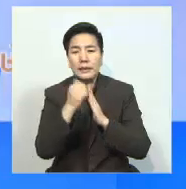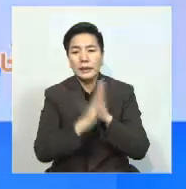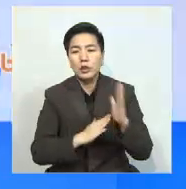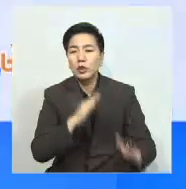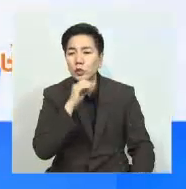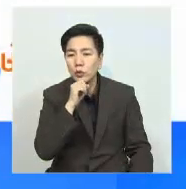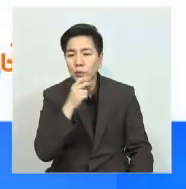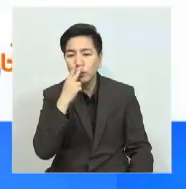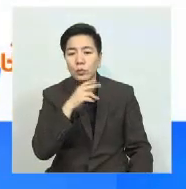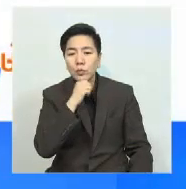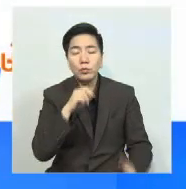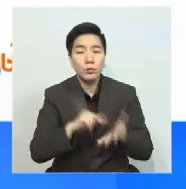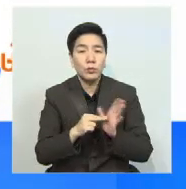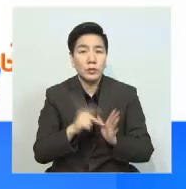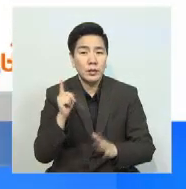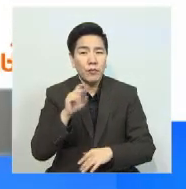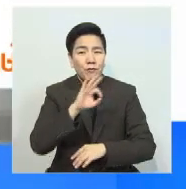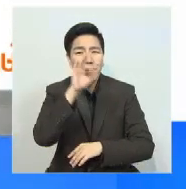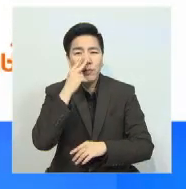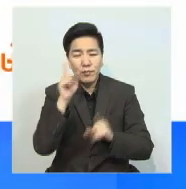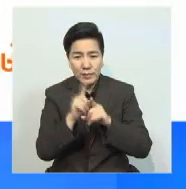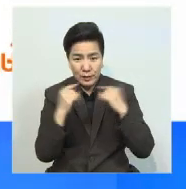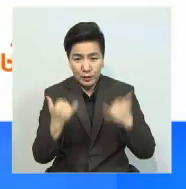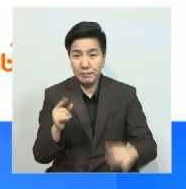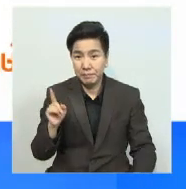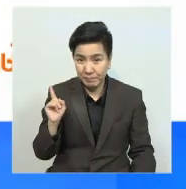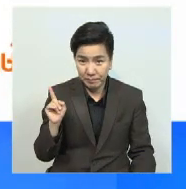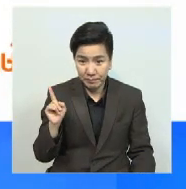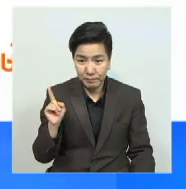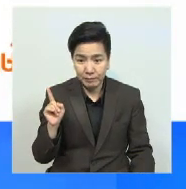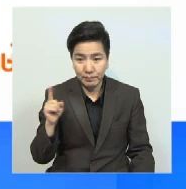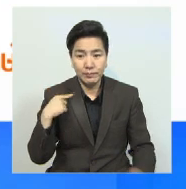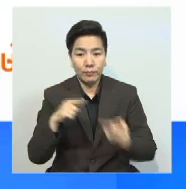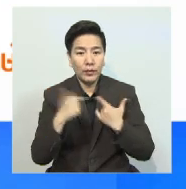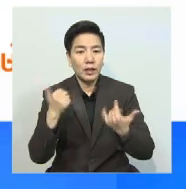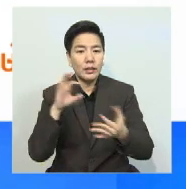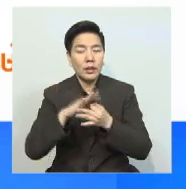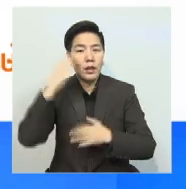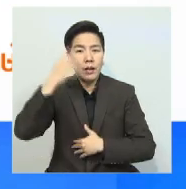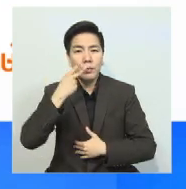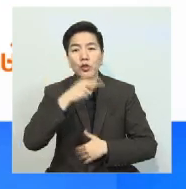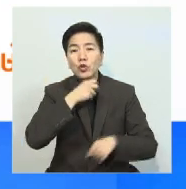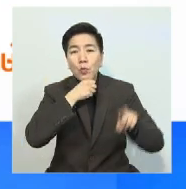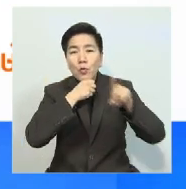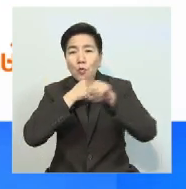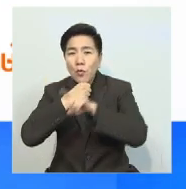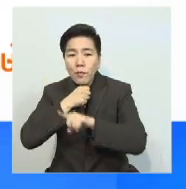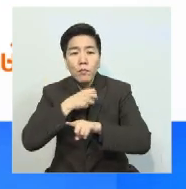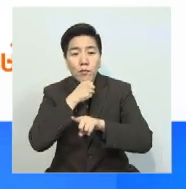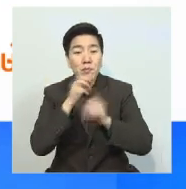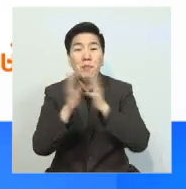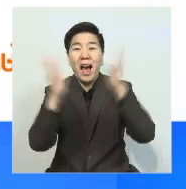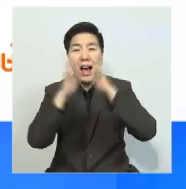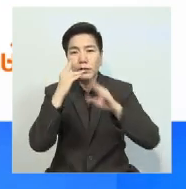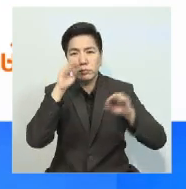สีส้มแต่ดูนะคะสภาพท้องฟ้าเมื่อสักครู่นี้และนี่นะคะที่มีการรายงานคุณภาพอากาศออกมาคุณผู้ชมจะเห็นชัดเจนว่าจุด